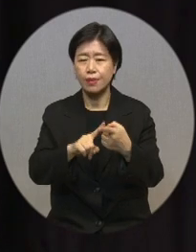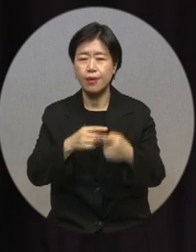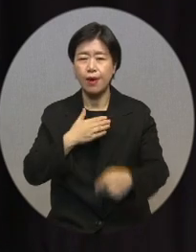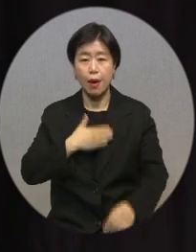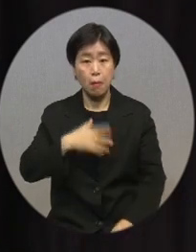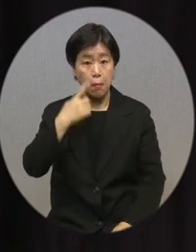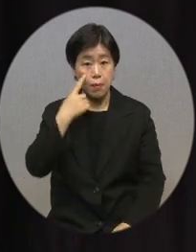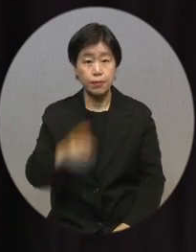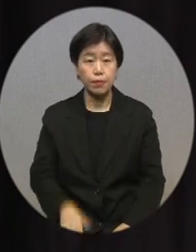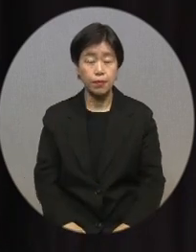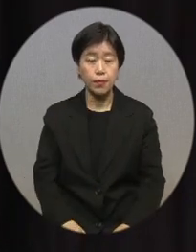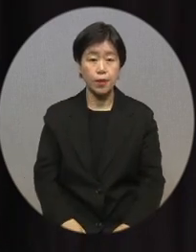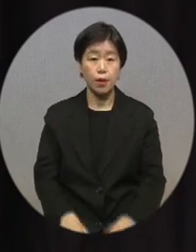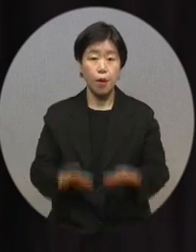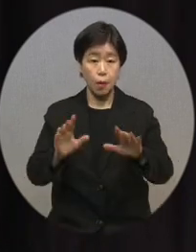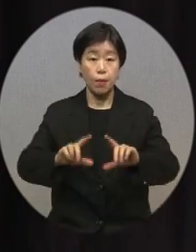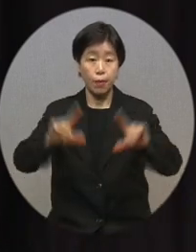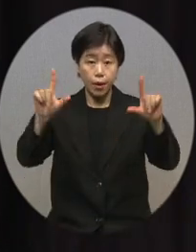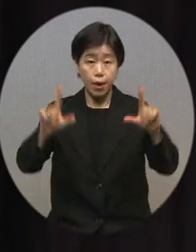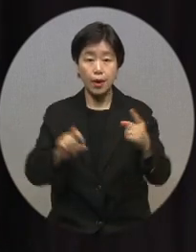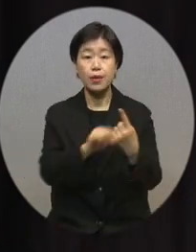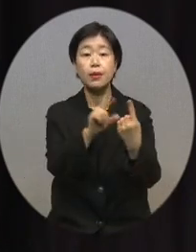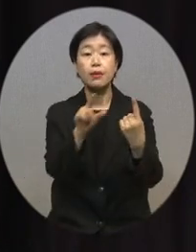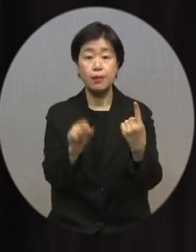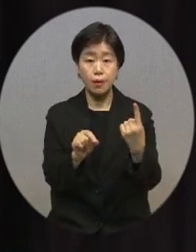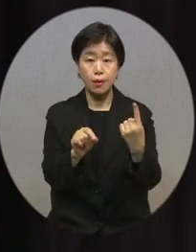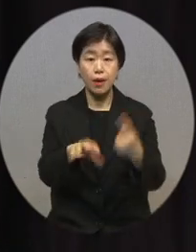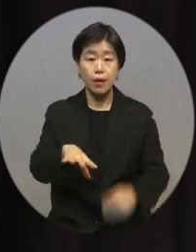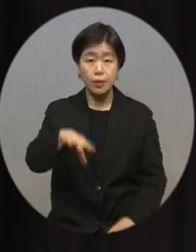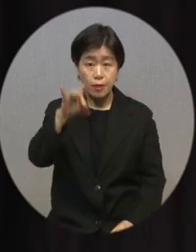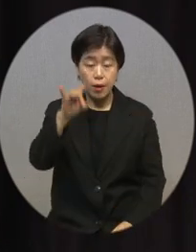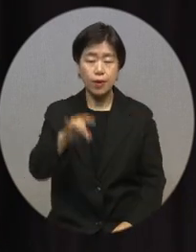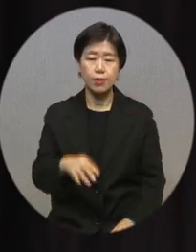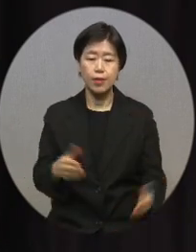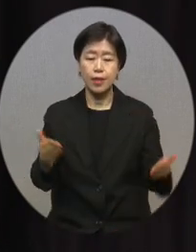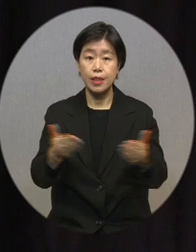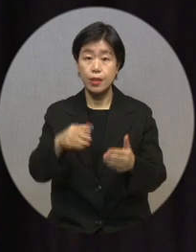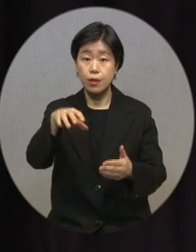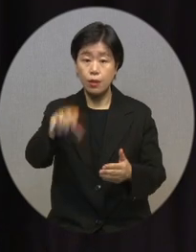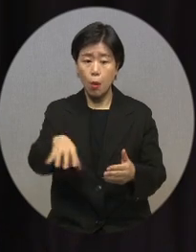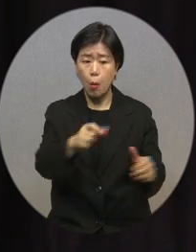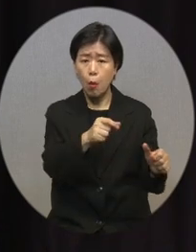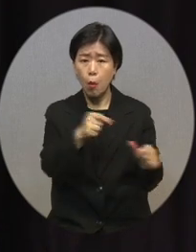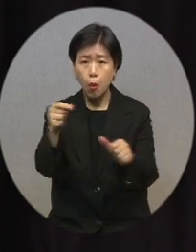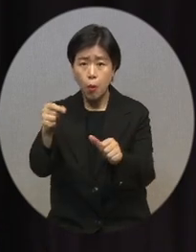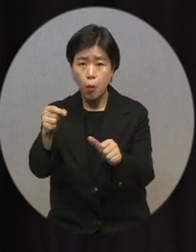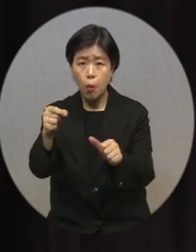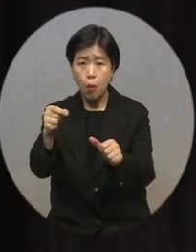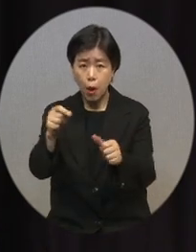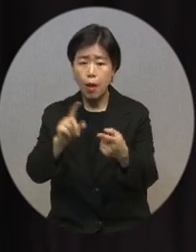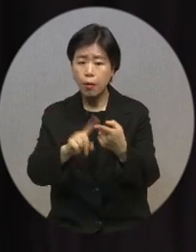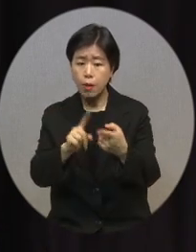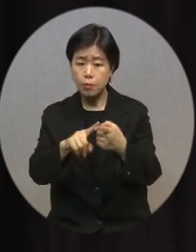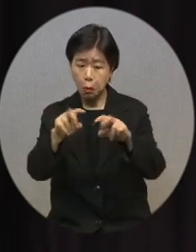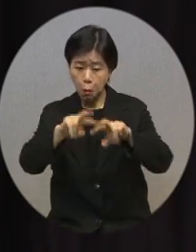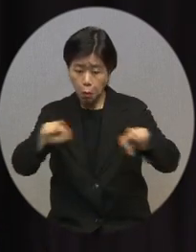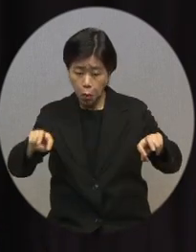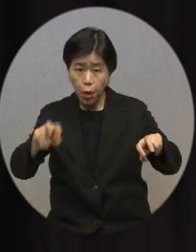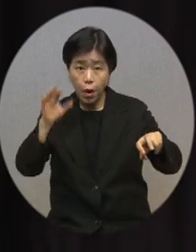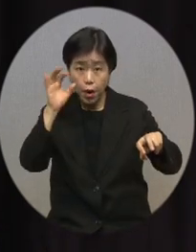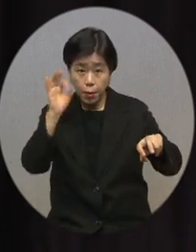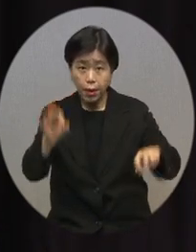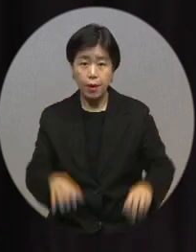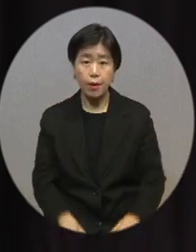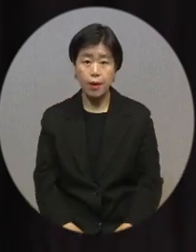2024년 1월, 그러니까 올해 첫 고용시장 성적표를 열어봤어요. 그랬더니 고용률이